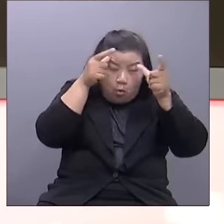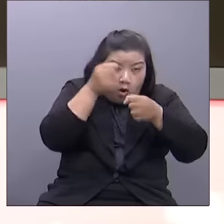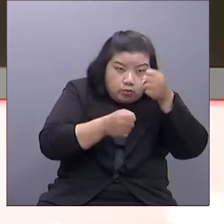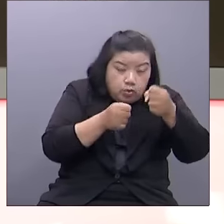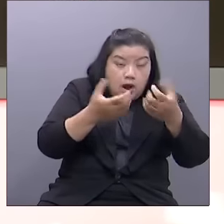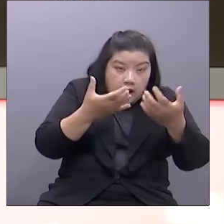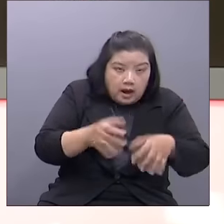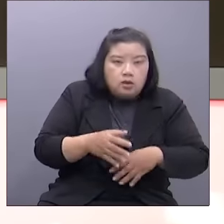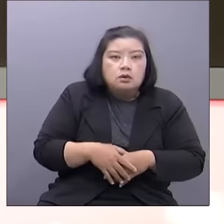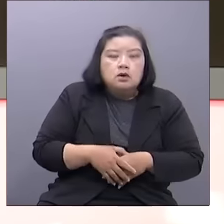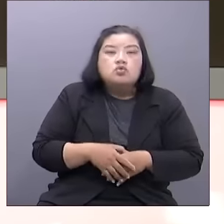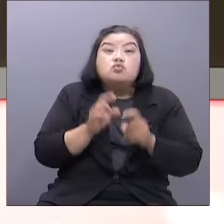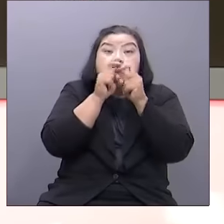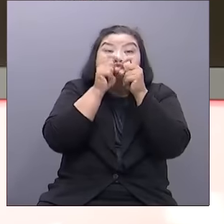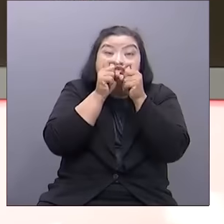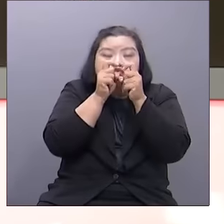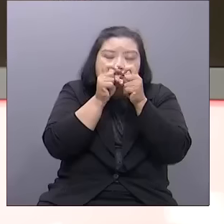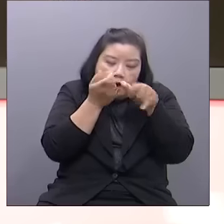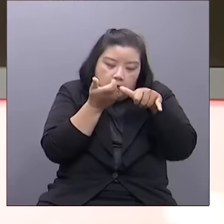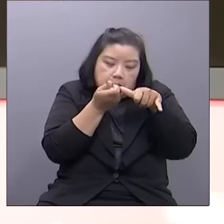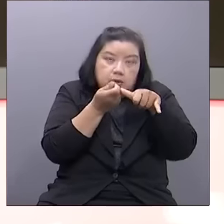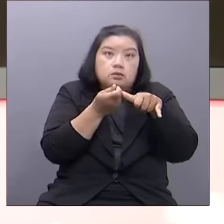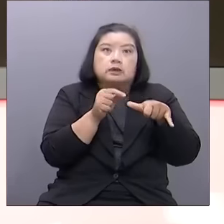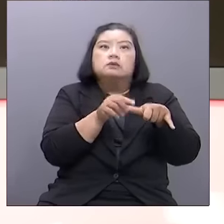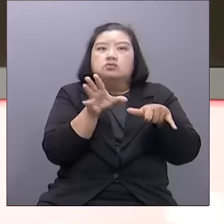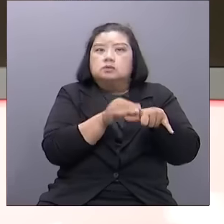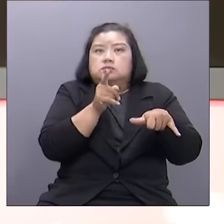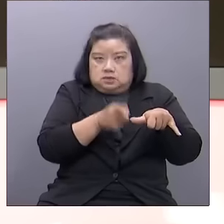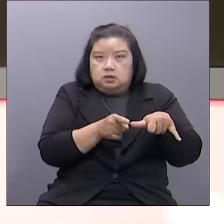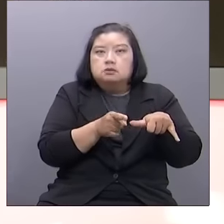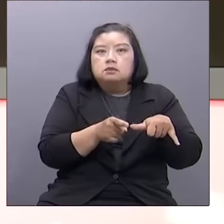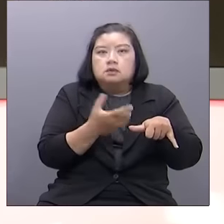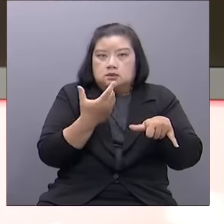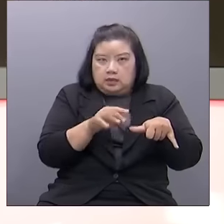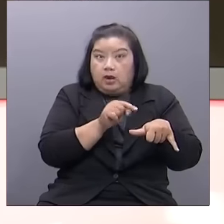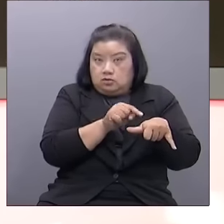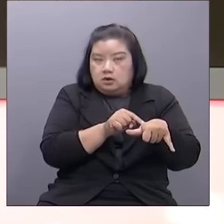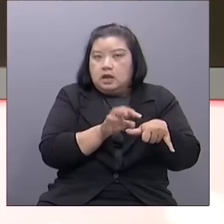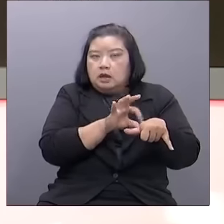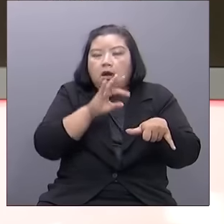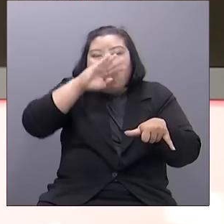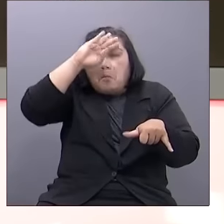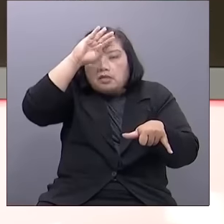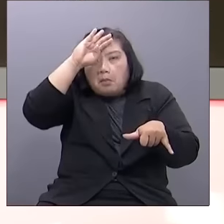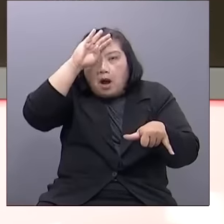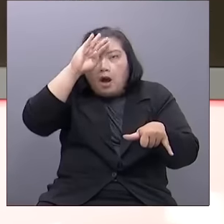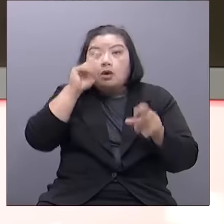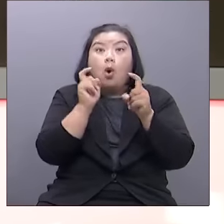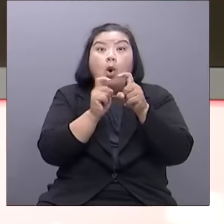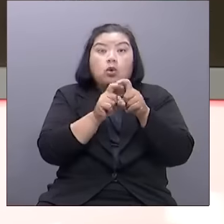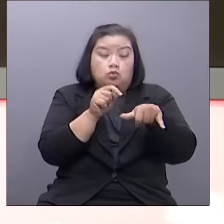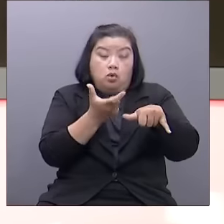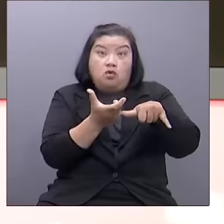ให้กับหนูทดลองทำให้หนูทดลองติดเชื้อนะคะแล้วก็พบสัญญาณของอาการป่วยตั้งแต่วันแรกหลังได้รับเ